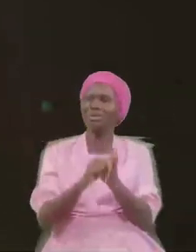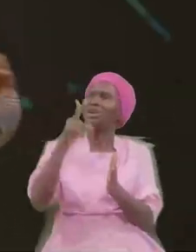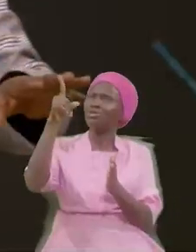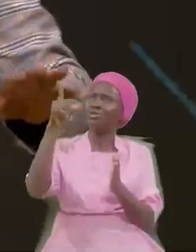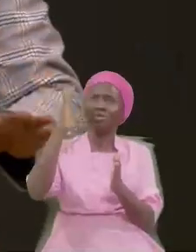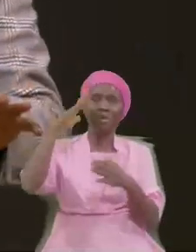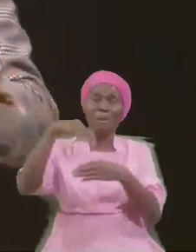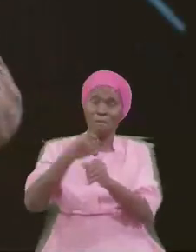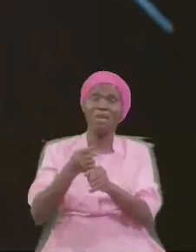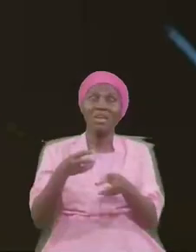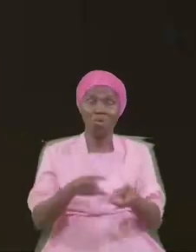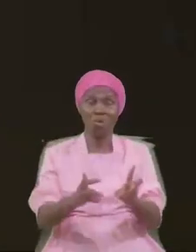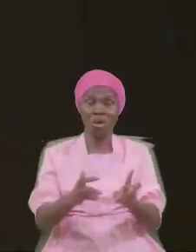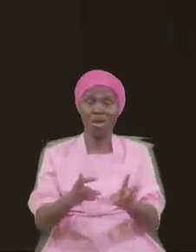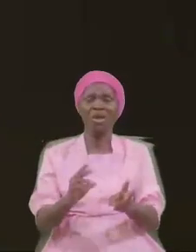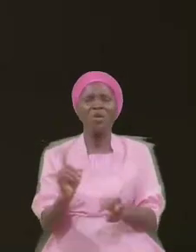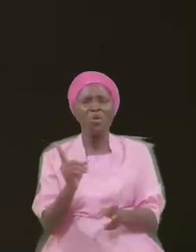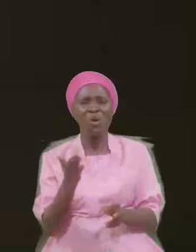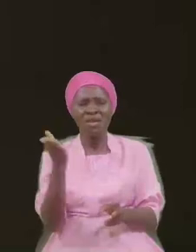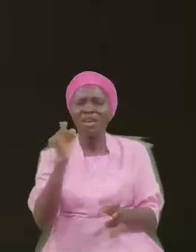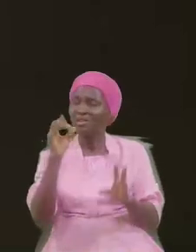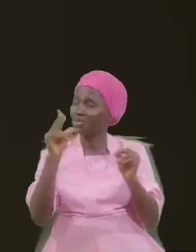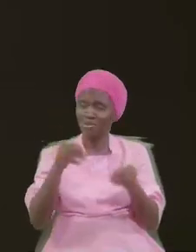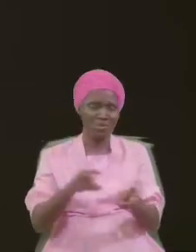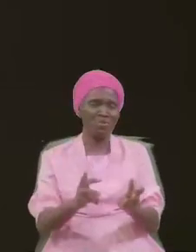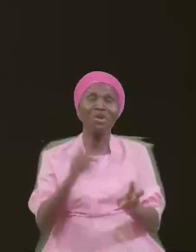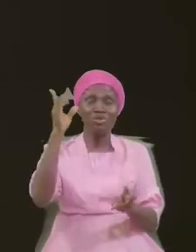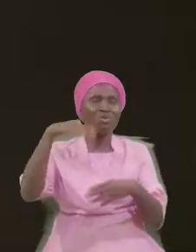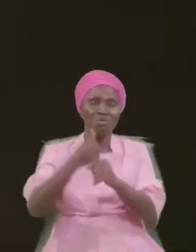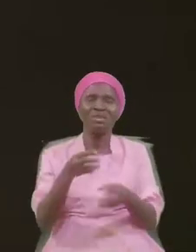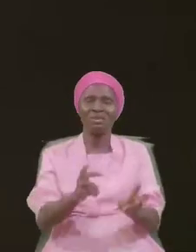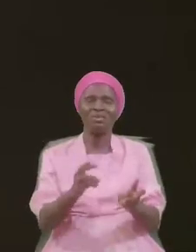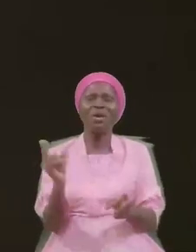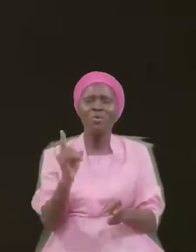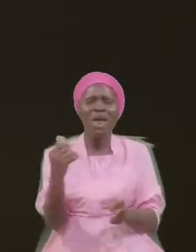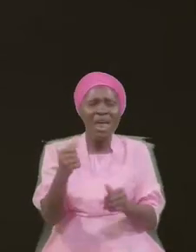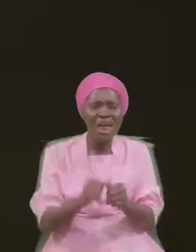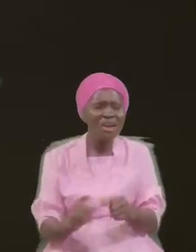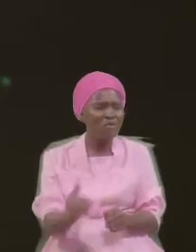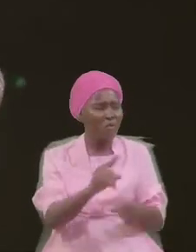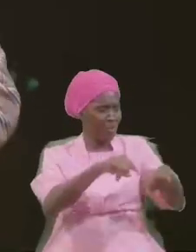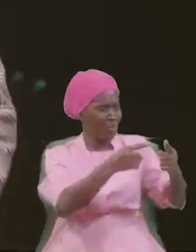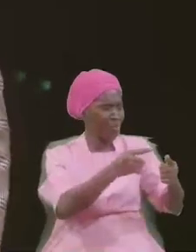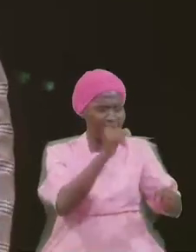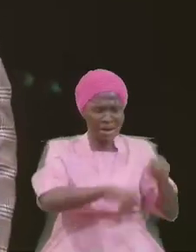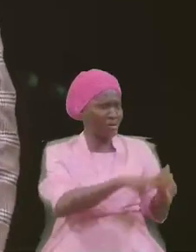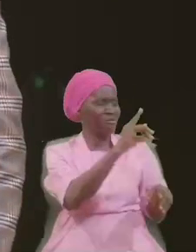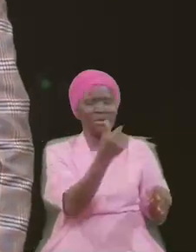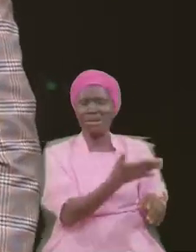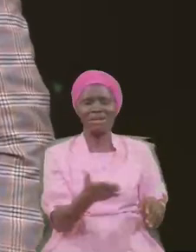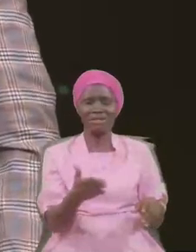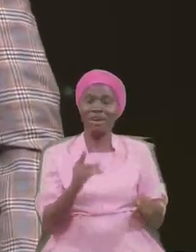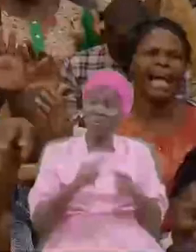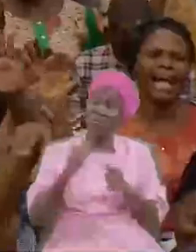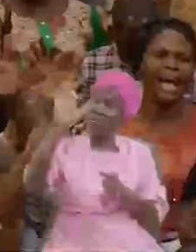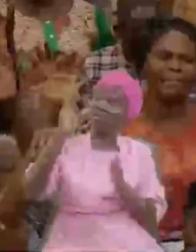où il n'y a pas de voie. Là où tout le monde va et ne trouve rien, tes enfants ici vont